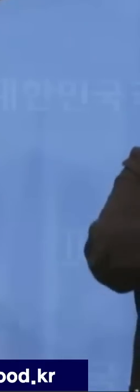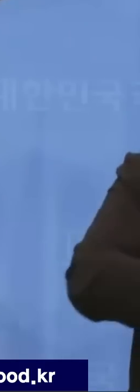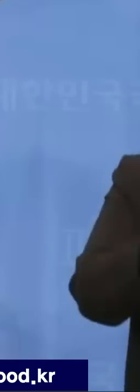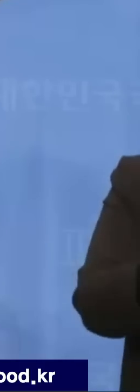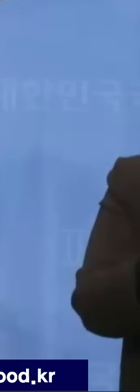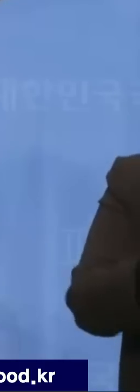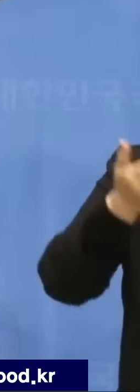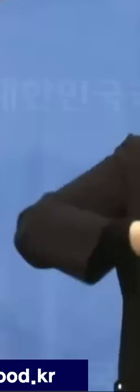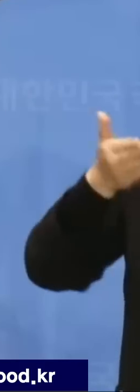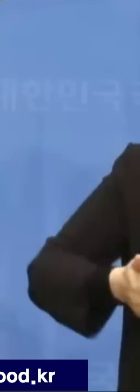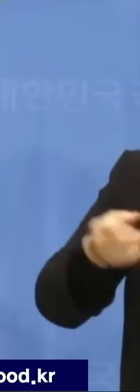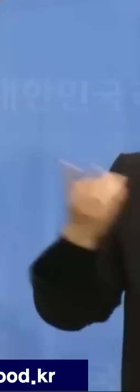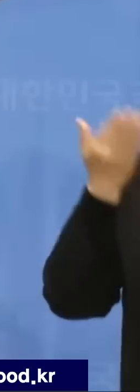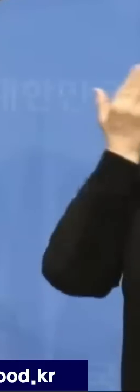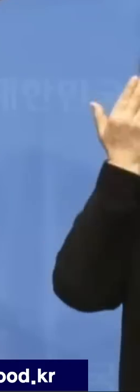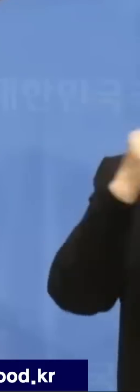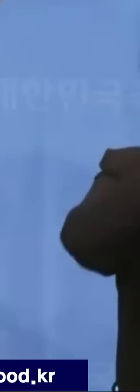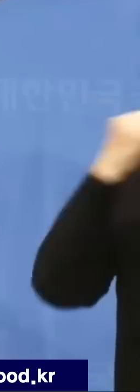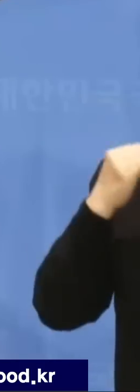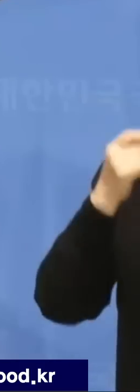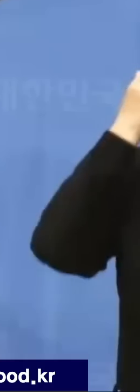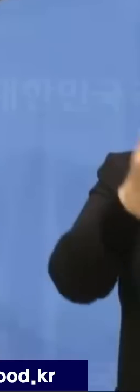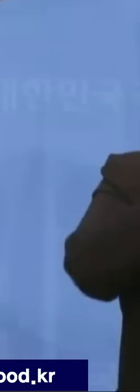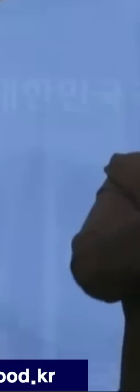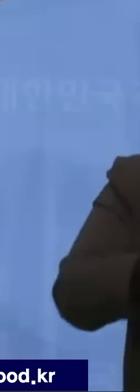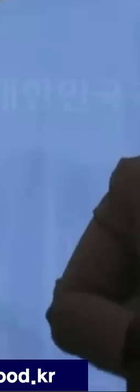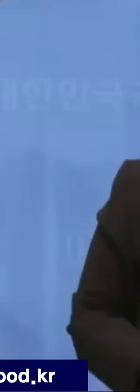원칙, 공정과 정의인지 묻고 싶다.